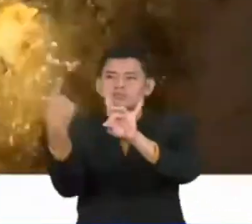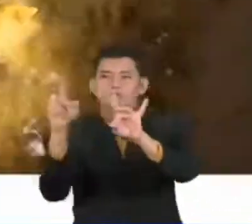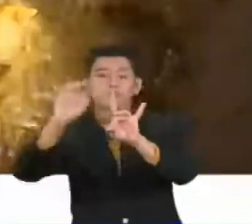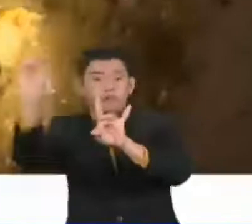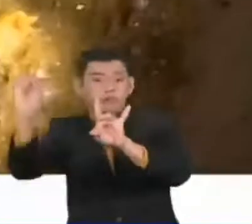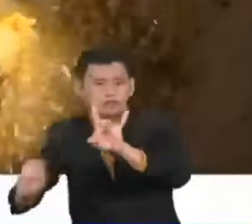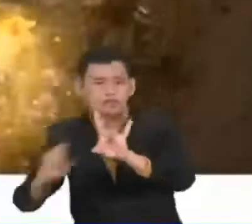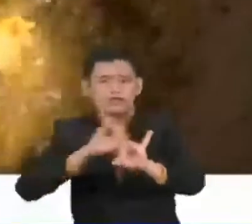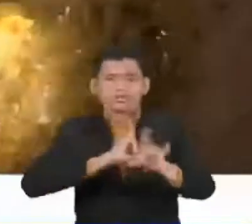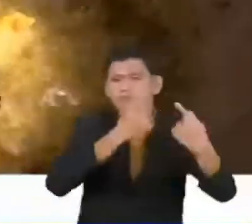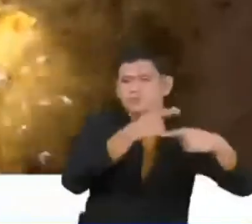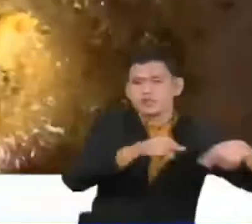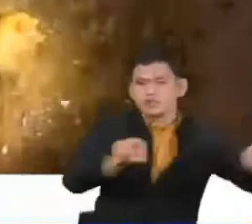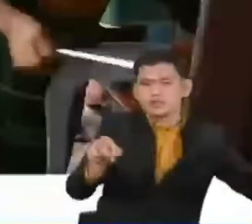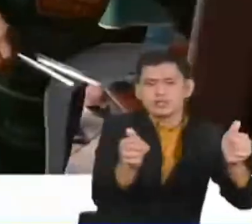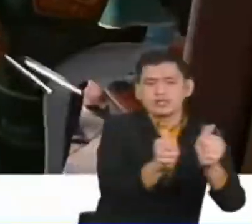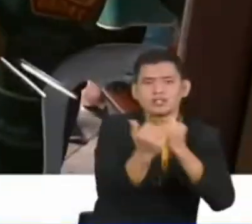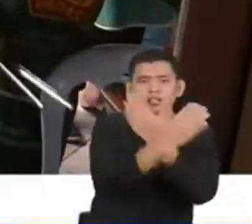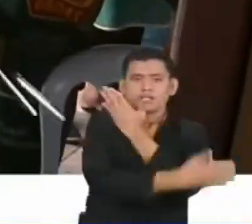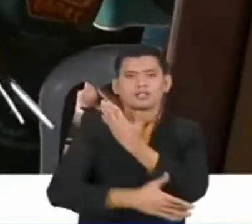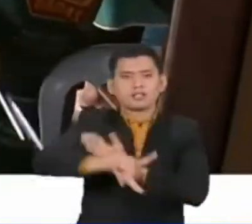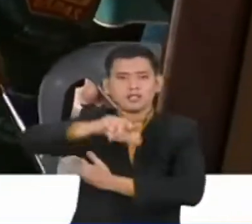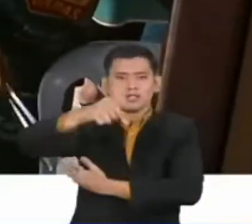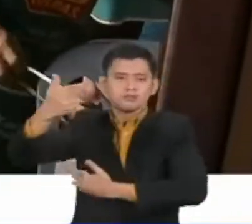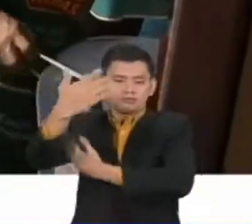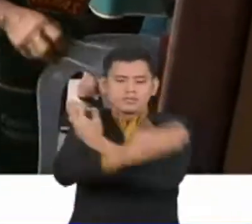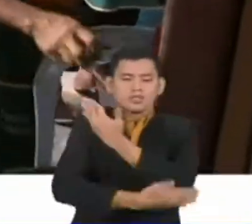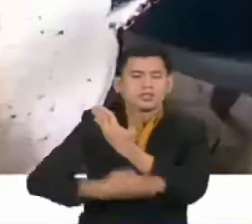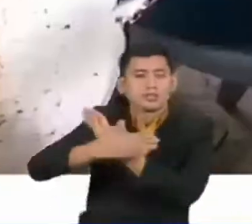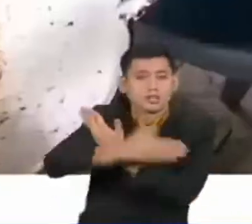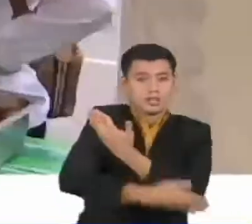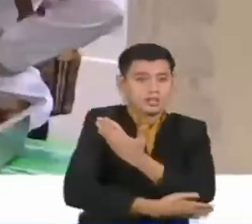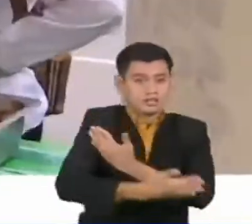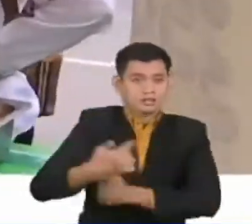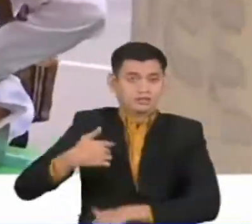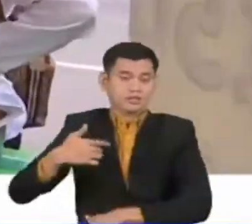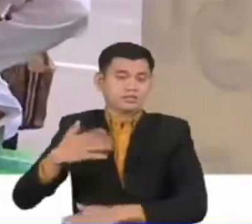dengan negara lain, negara jiran kita, Thailand,